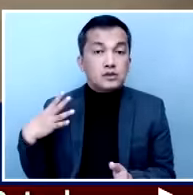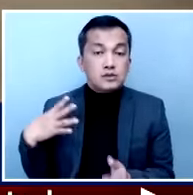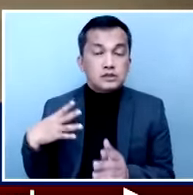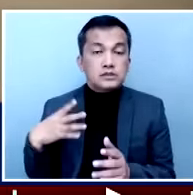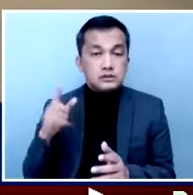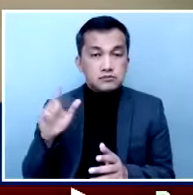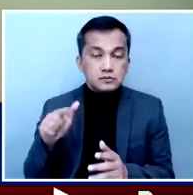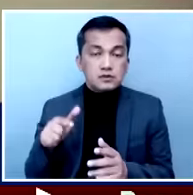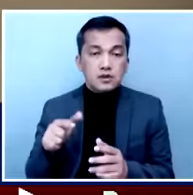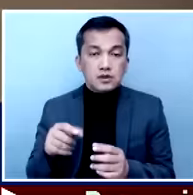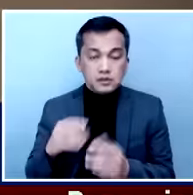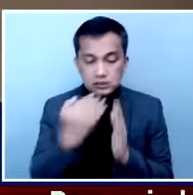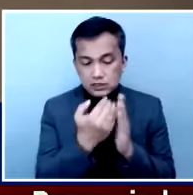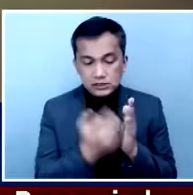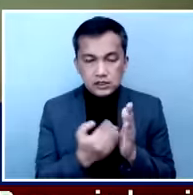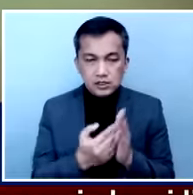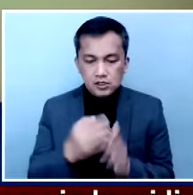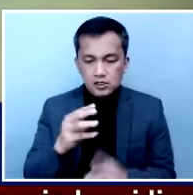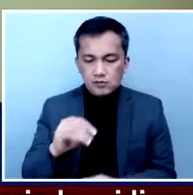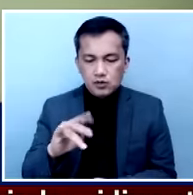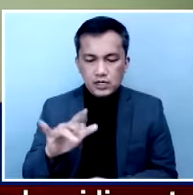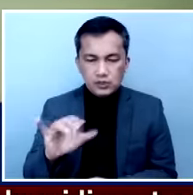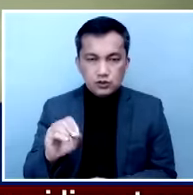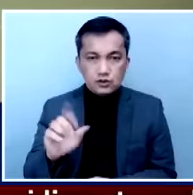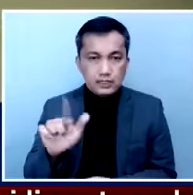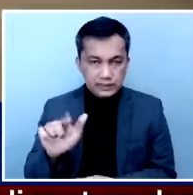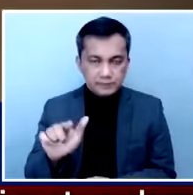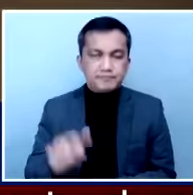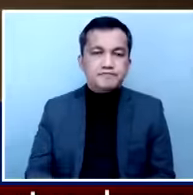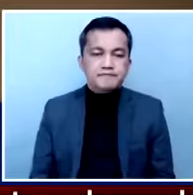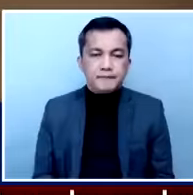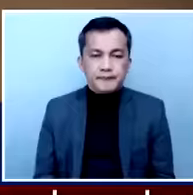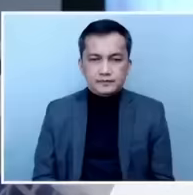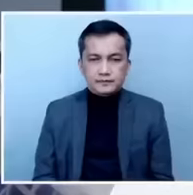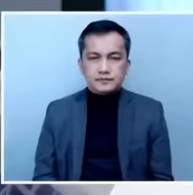naturang landslide sa Mongkayo maya-maya lamang po.